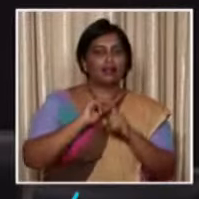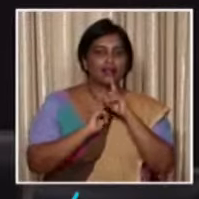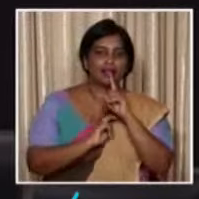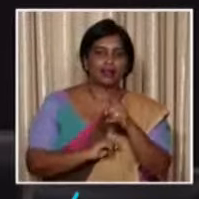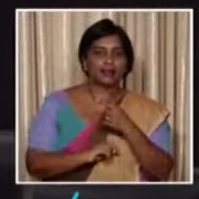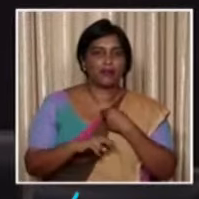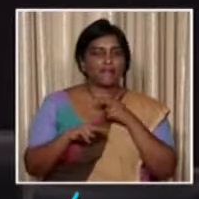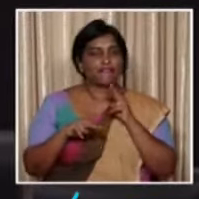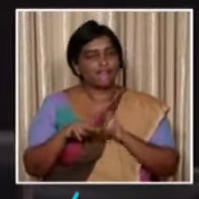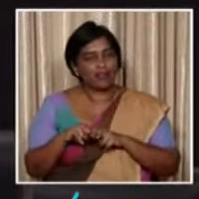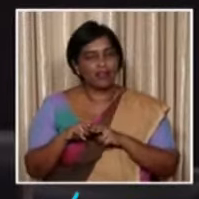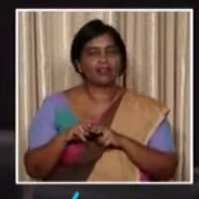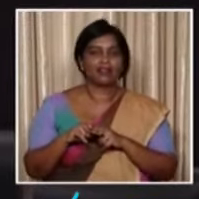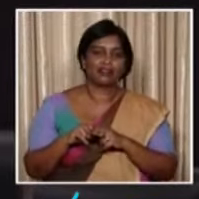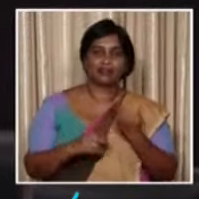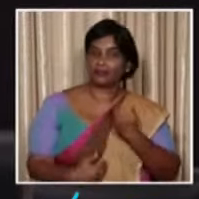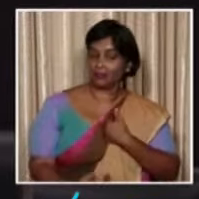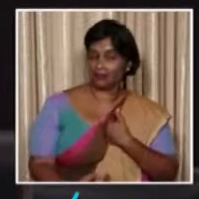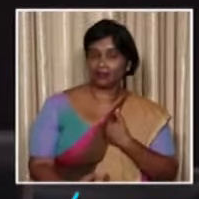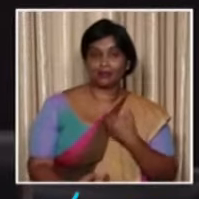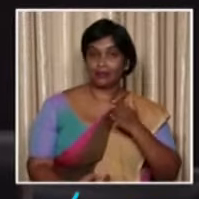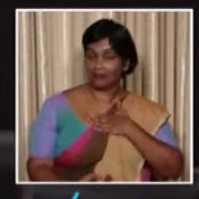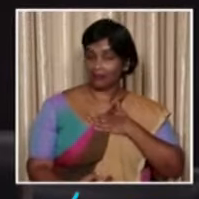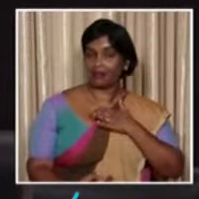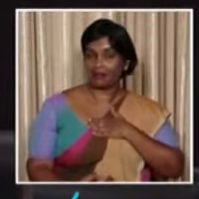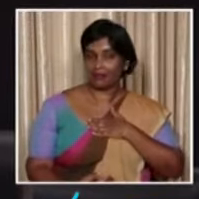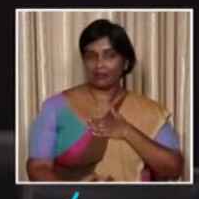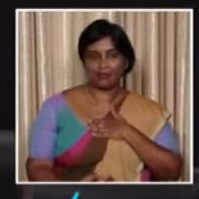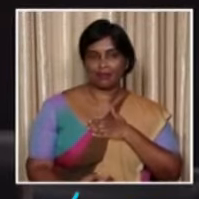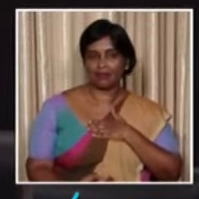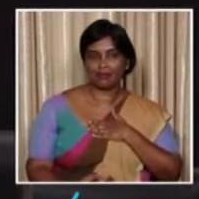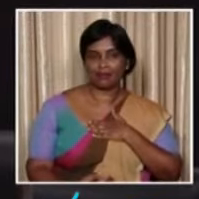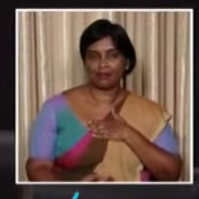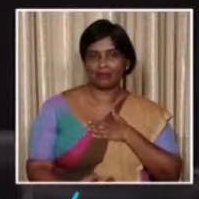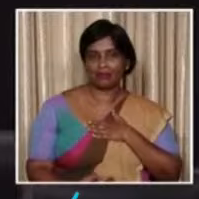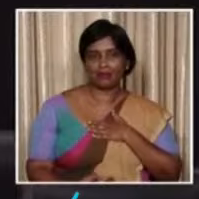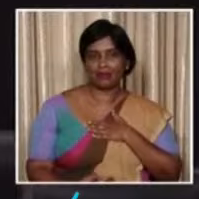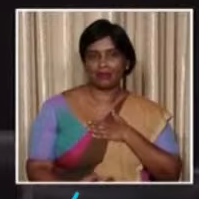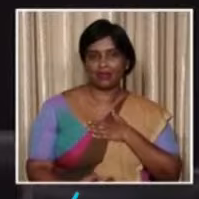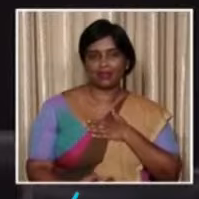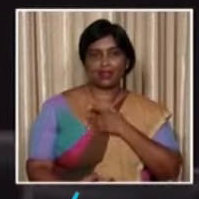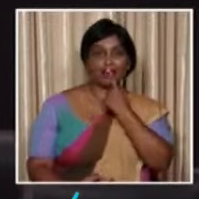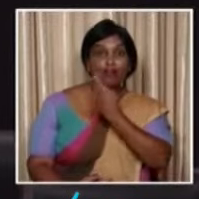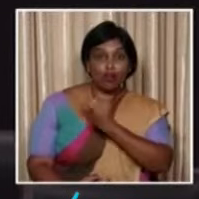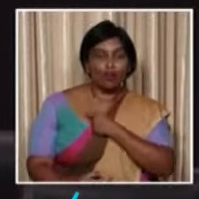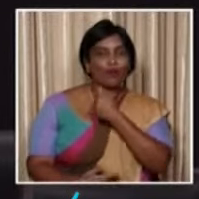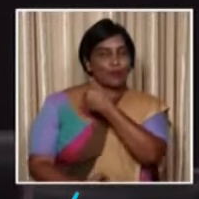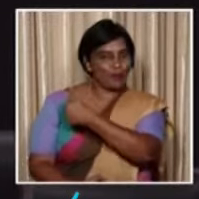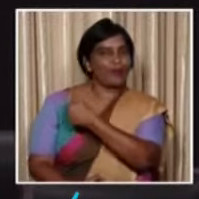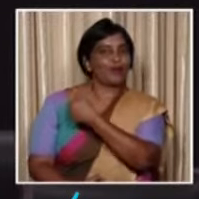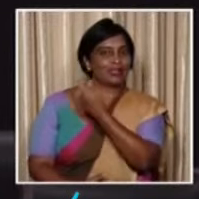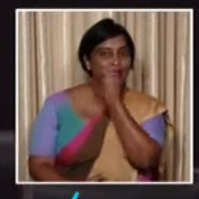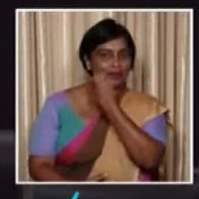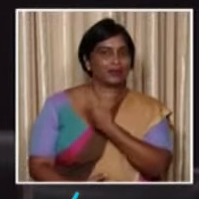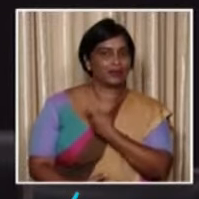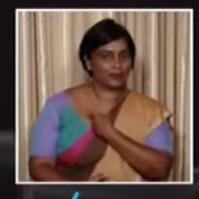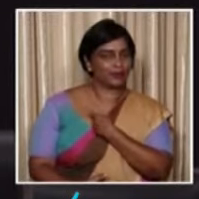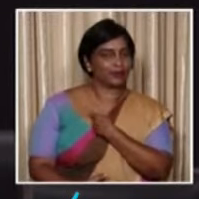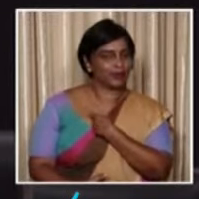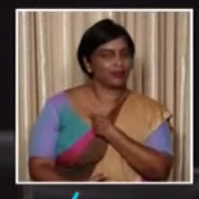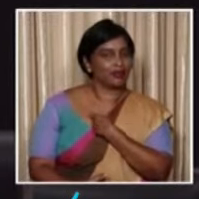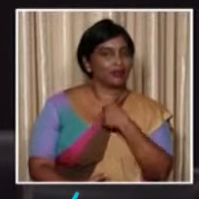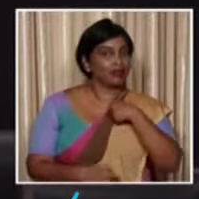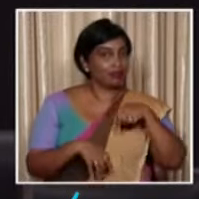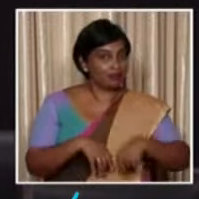මට හිතවත්කමට මොකද මම මට ඒක කියන එක එතුමාගේ ගුණයක්නේ මම